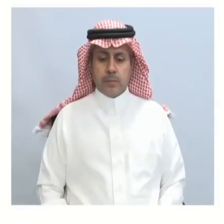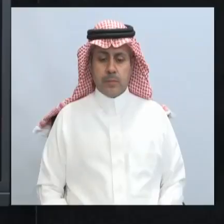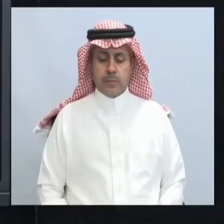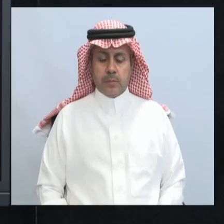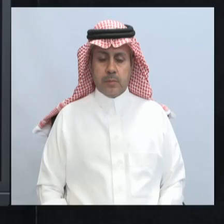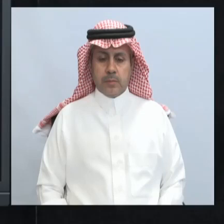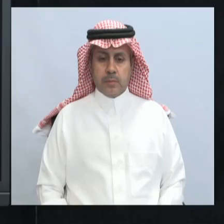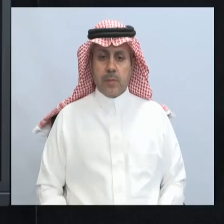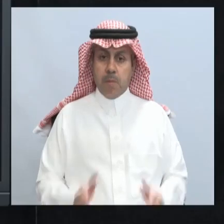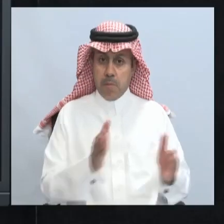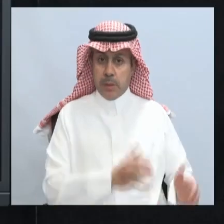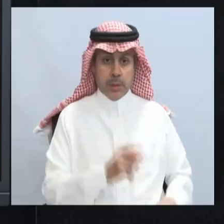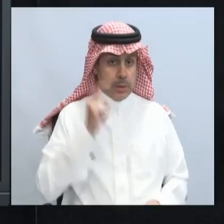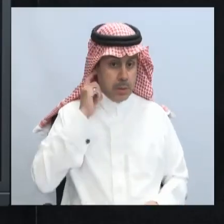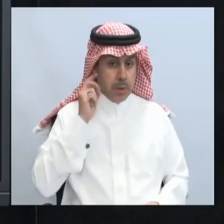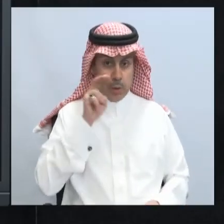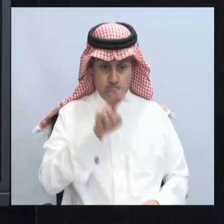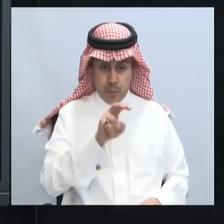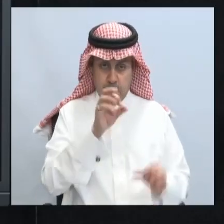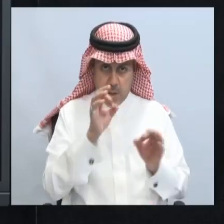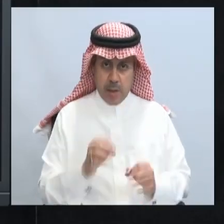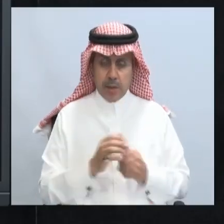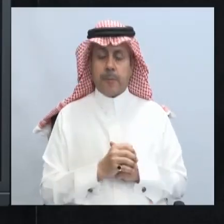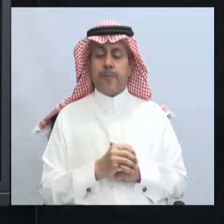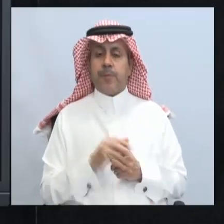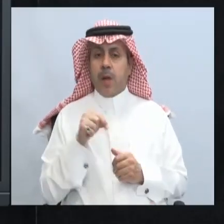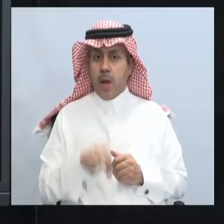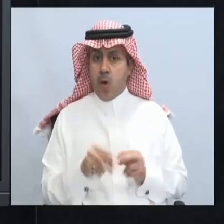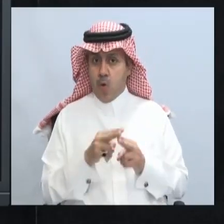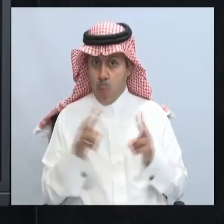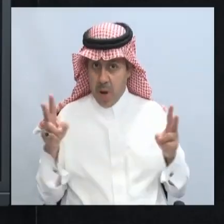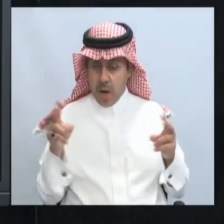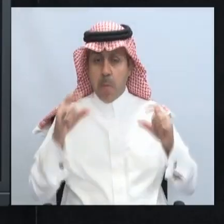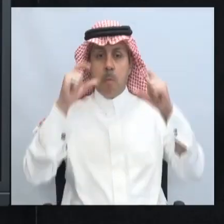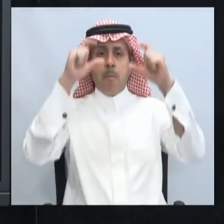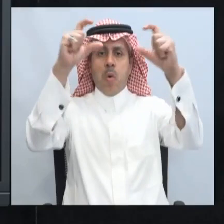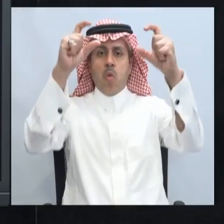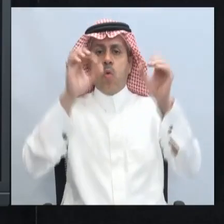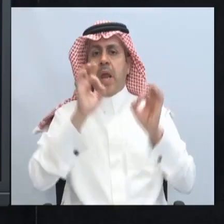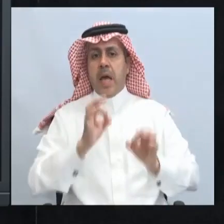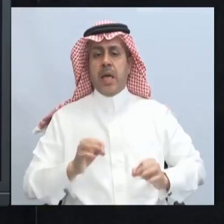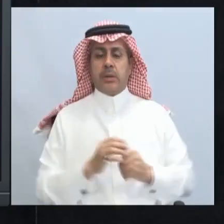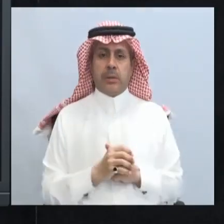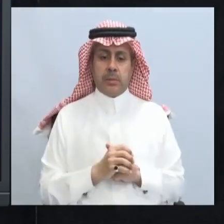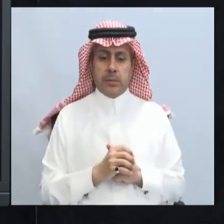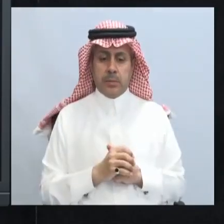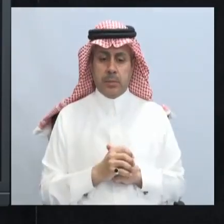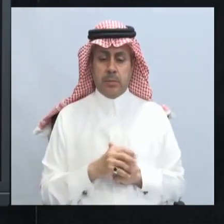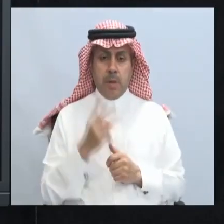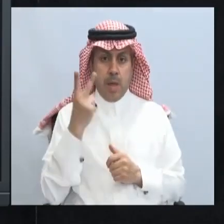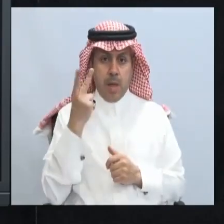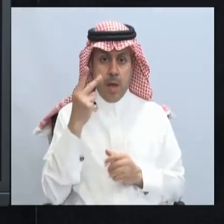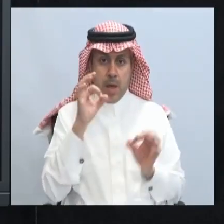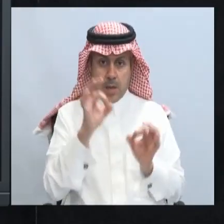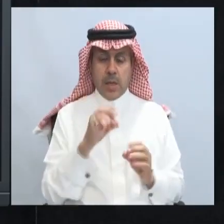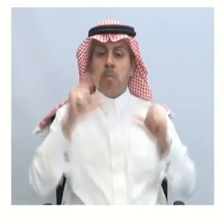تهتدون بعد ما استمع القارئ لهذه الايه الان سنبين ما هو موضوع الايات عندنا هاتين الايتين